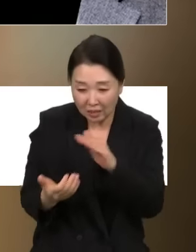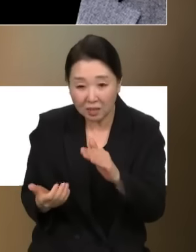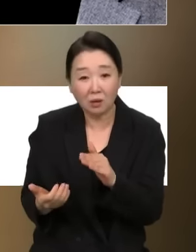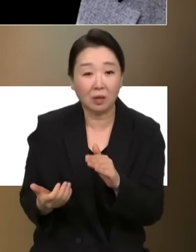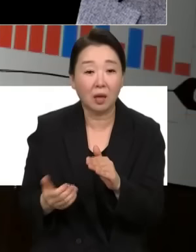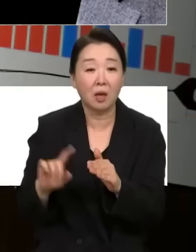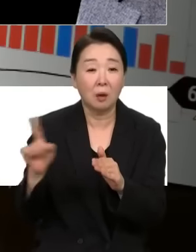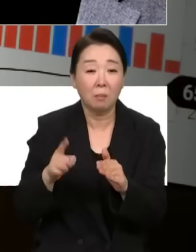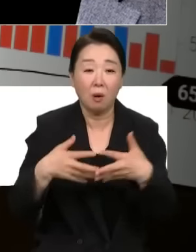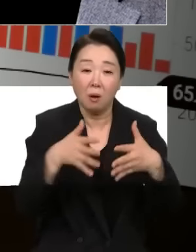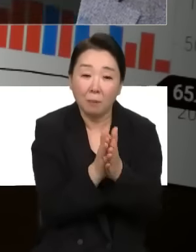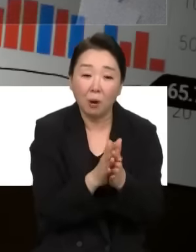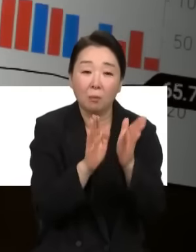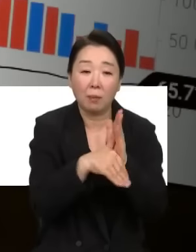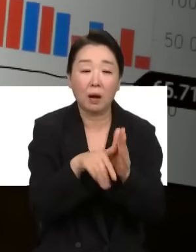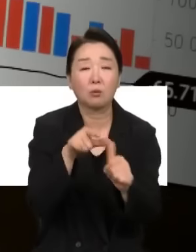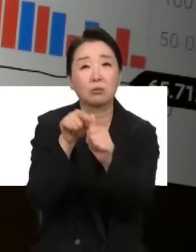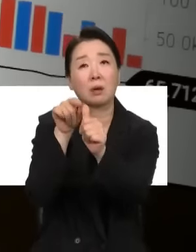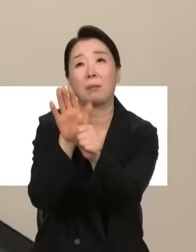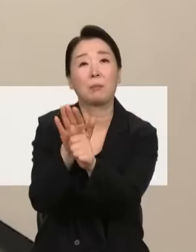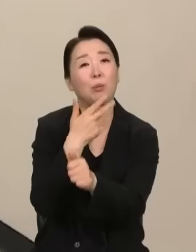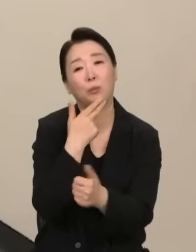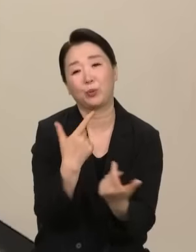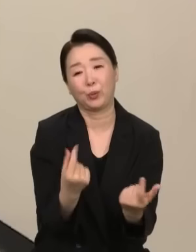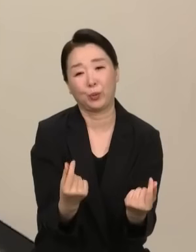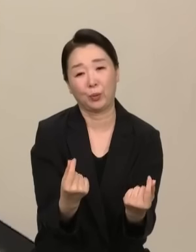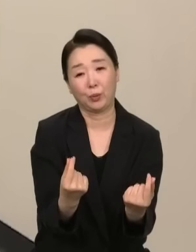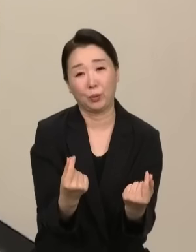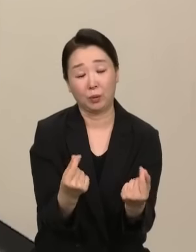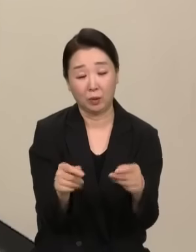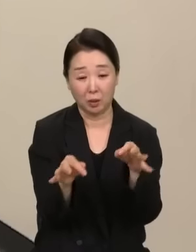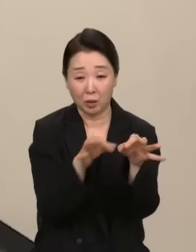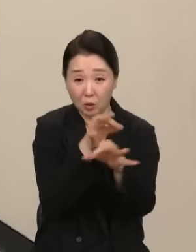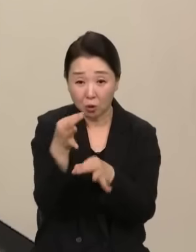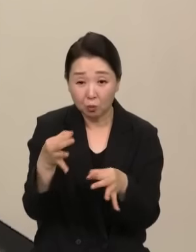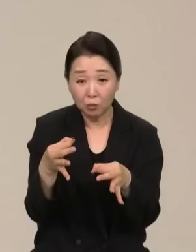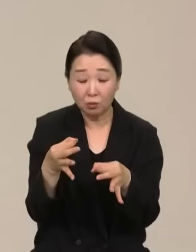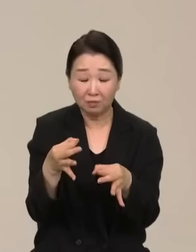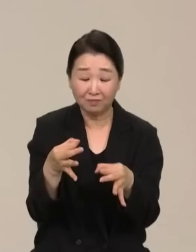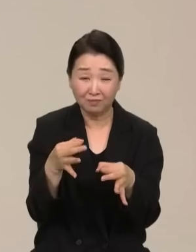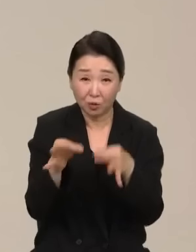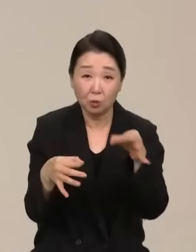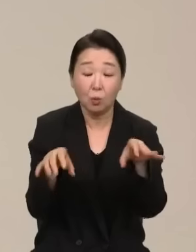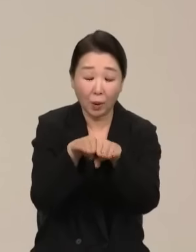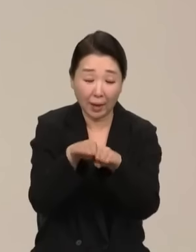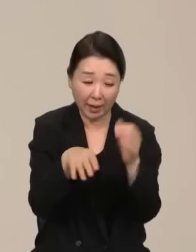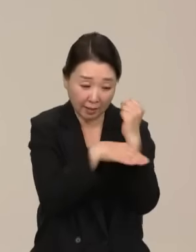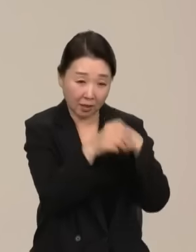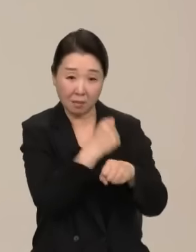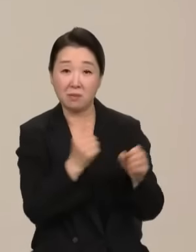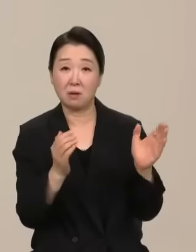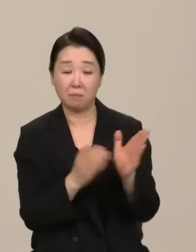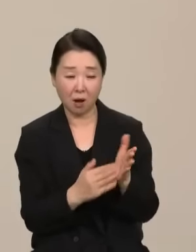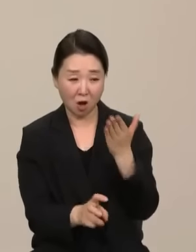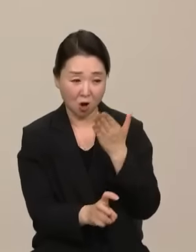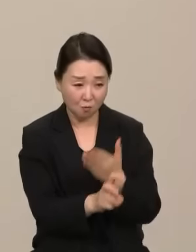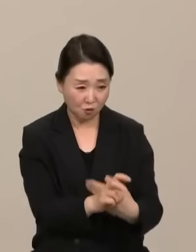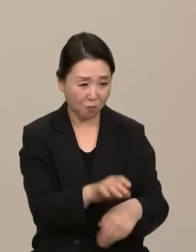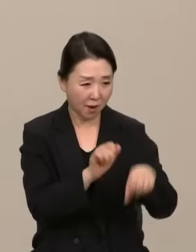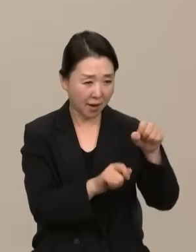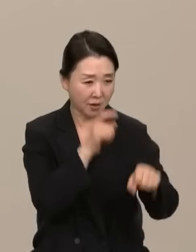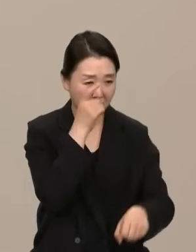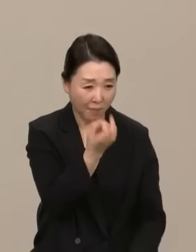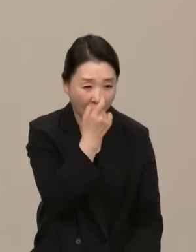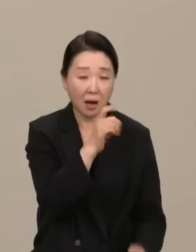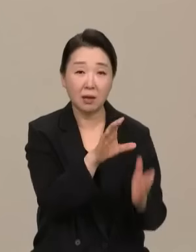법적 테두리 안에서의 가능성 없는 것으로 보입니다 금융당국은 관련 가이드라인을 만들고 불법 행위가 적발되는 즉시